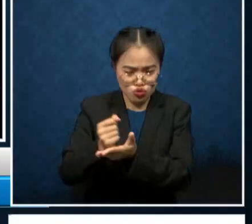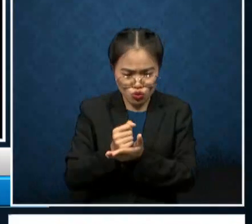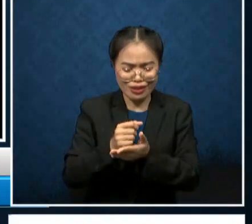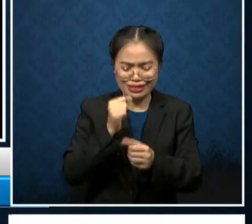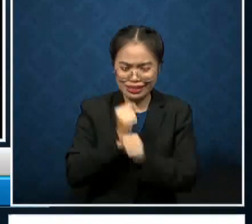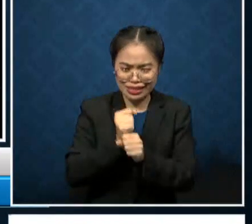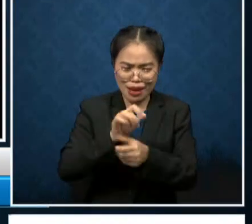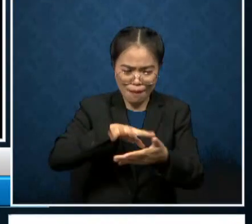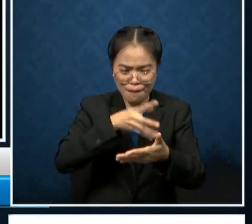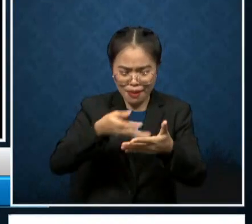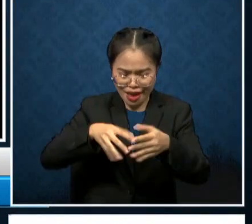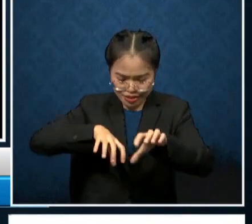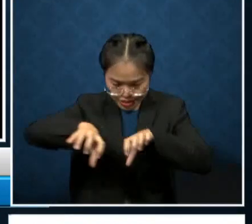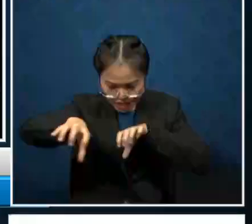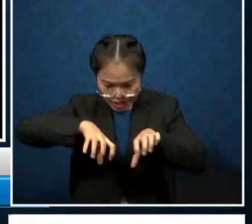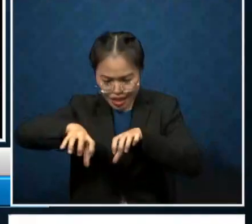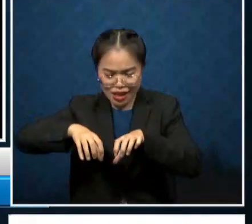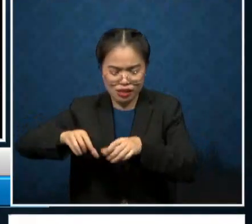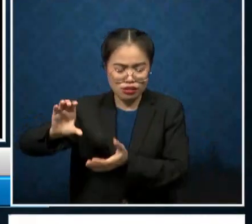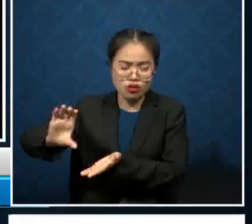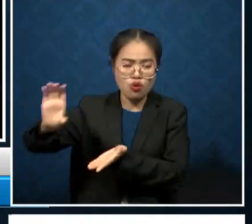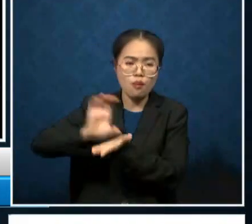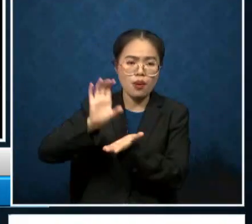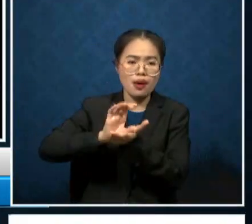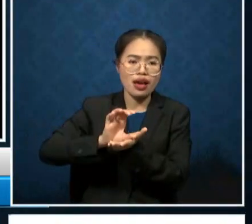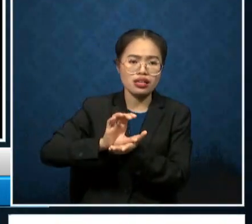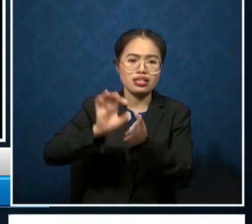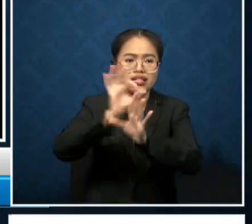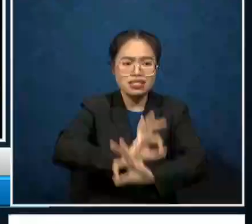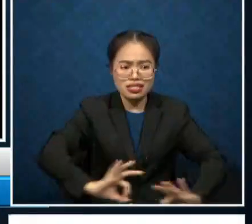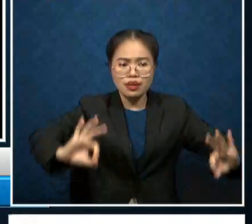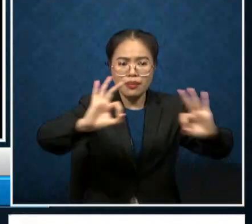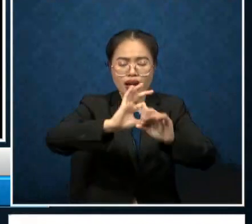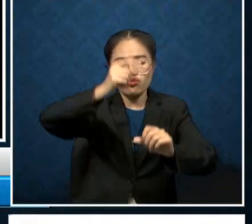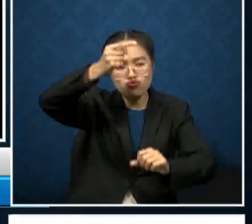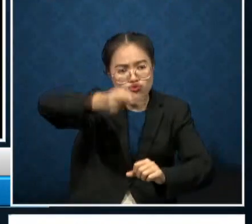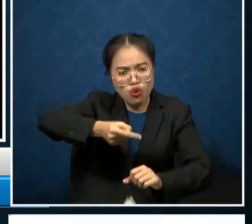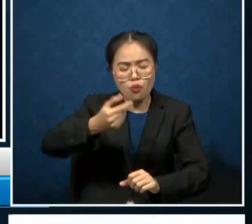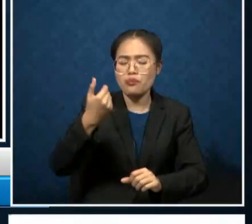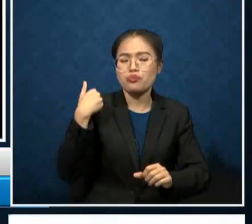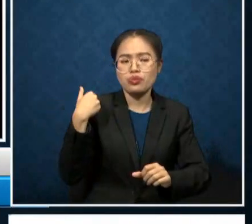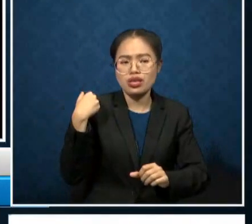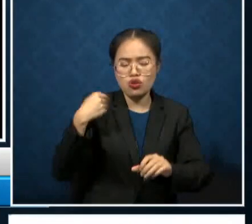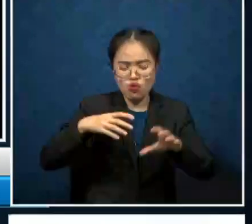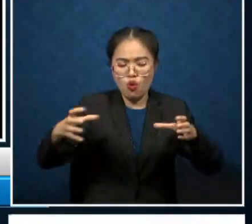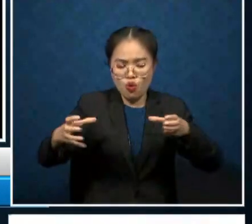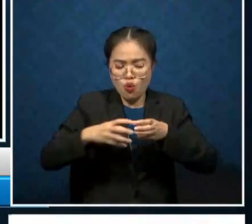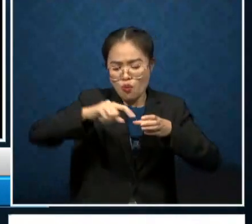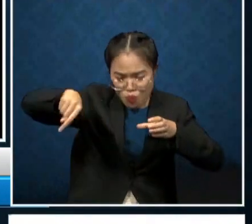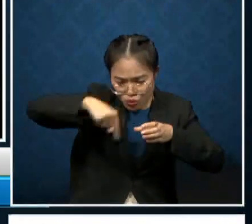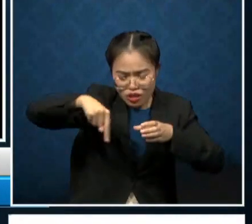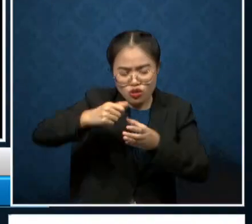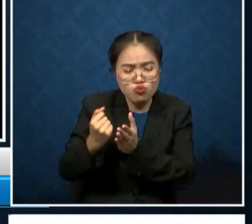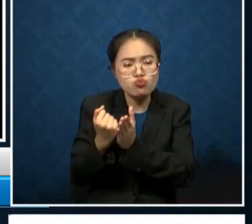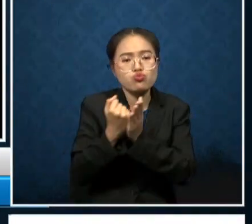จัดรายละเอียดของประมาณเพื่อดำเนินการสนับสนุนเพราะฉะนั้นต้องมีหน่วยงานนี้เพื่อขับเคลื่อนคือหน่วยงานเกษตรและเจาะจงลึกหน่วยงาน